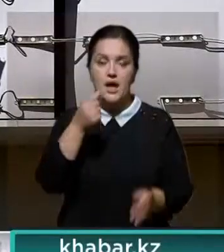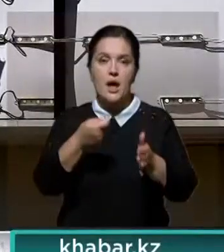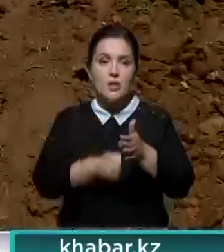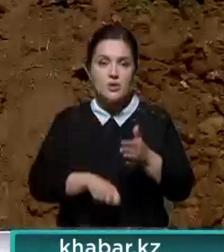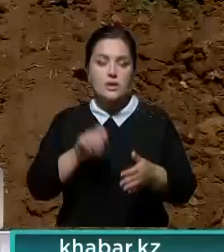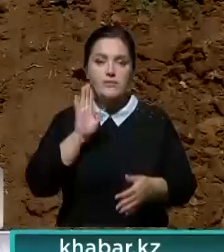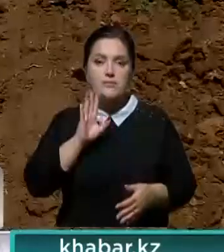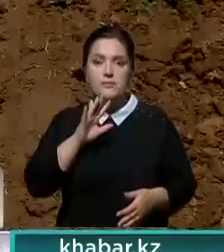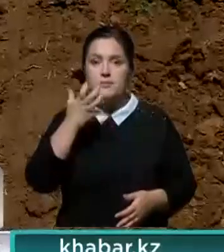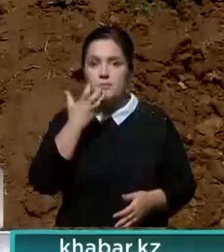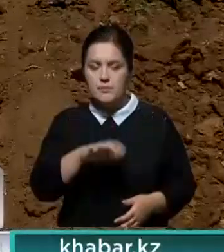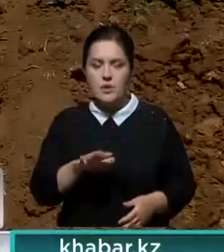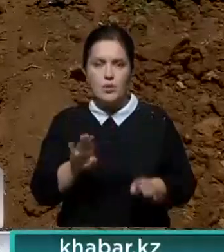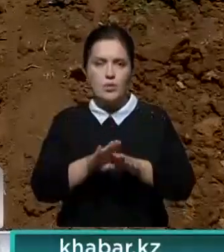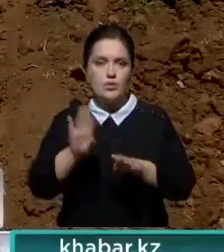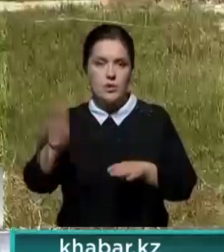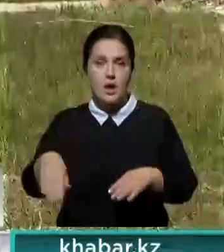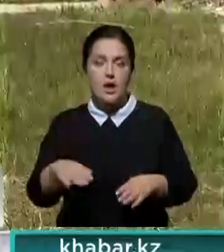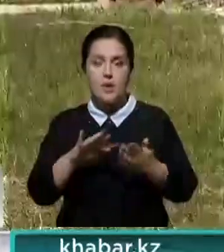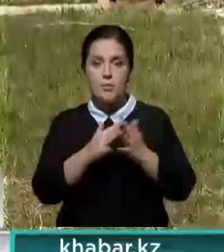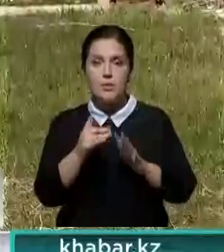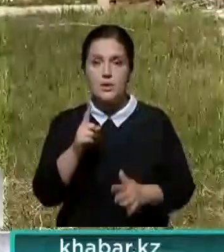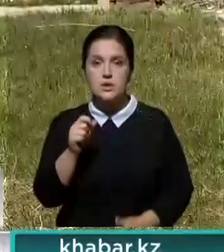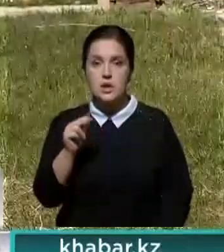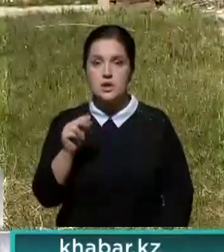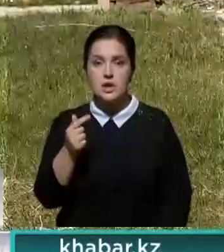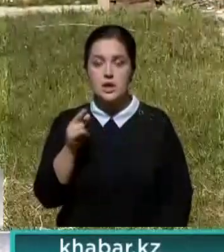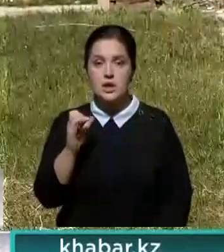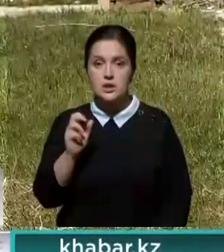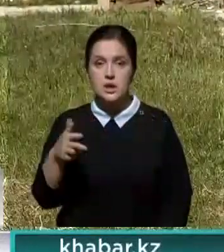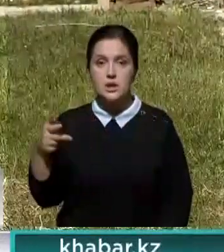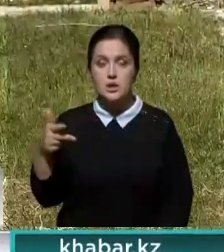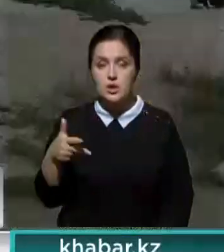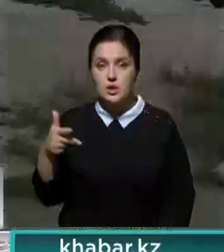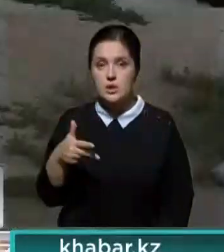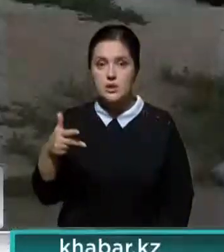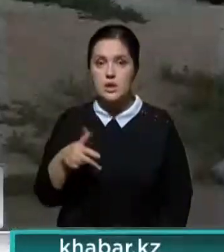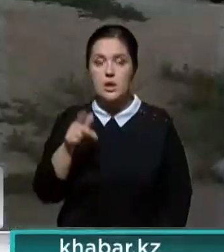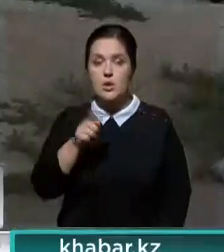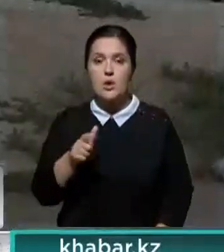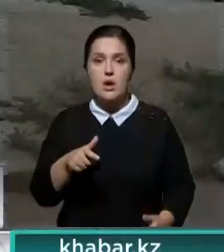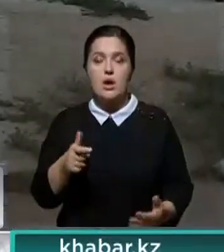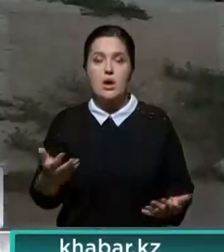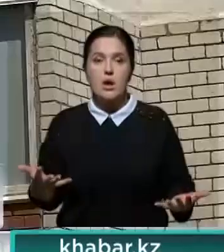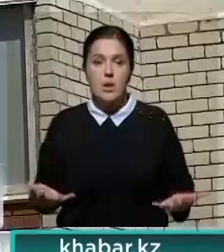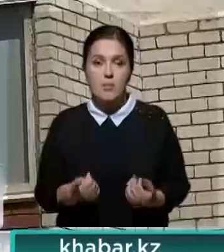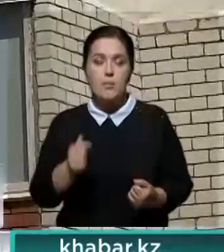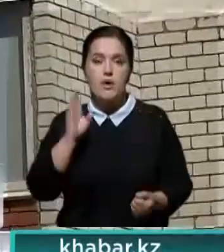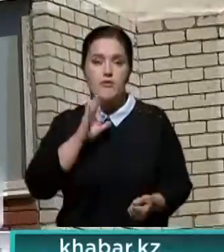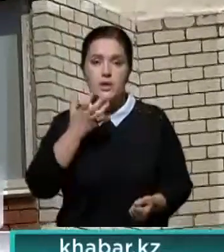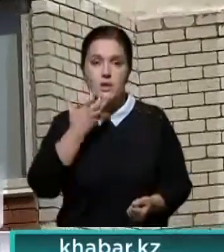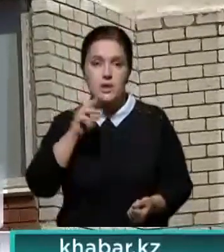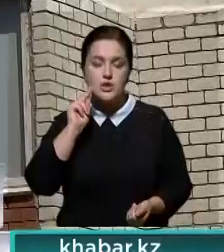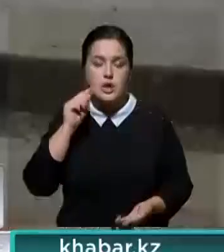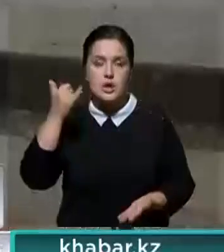Отключение горячей воды стали нормой для жителей поселка Зачаганск. Более 3000 абонентов вынуждены спасаться водонагревателями, чайниками